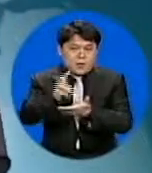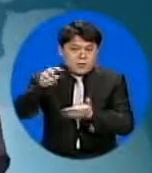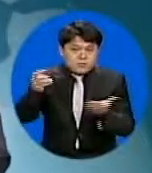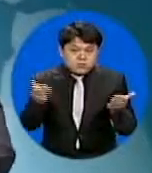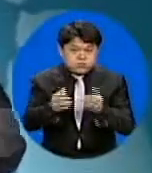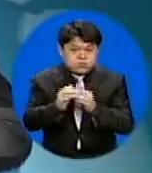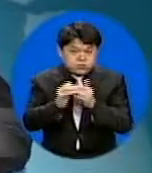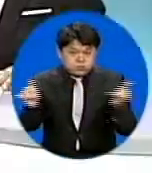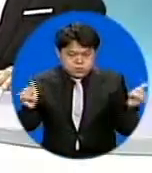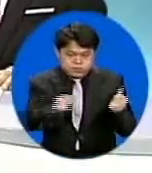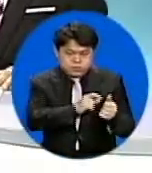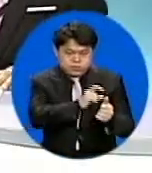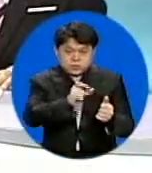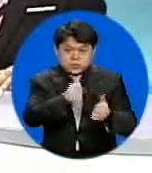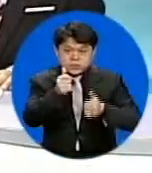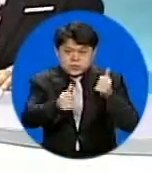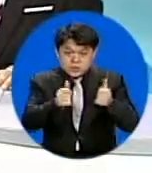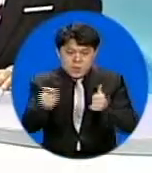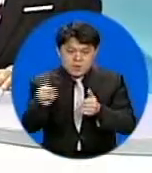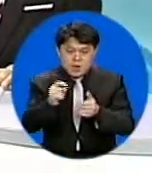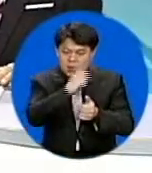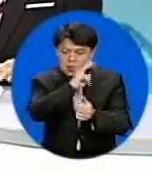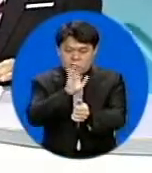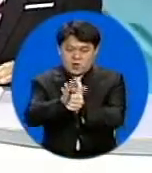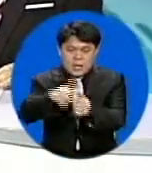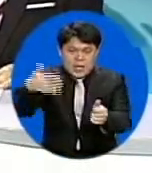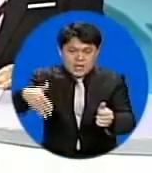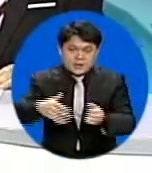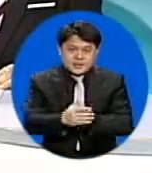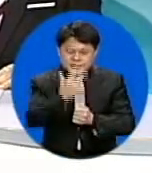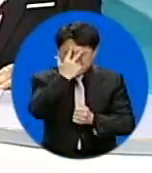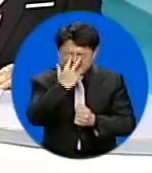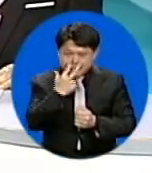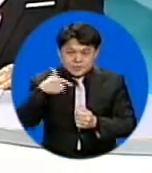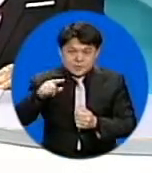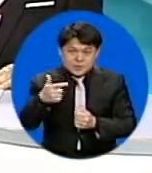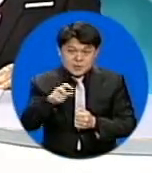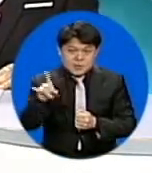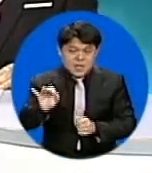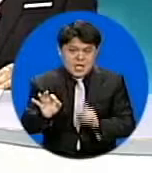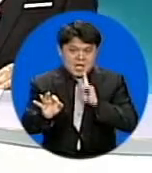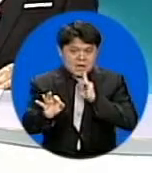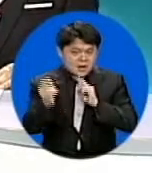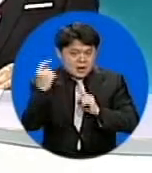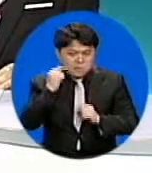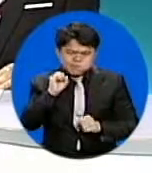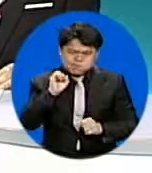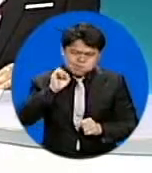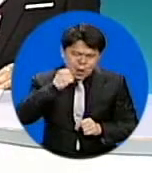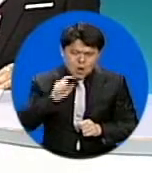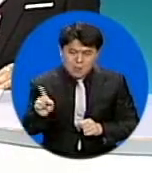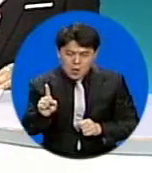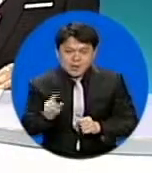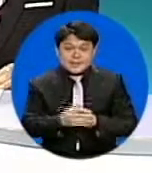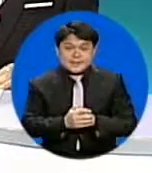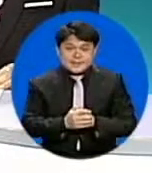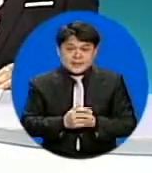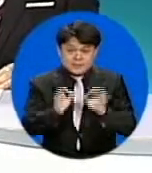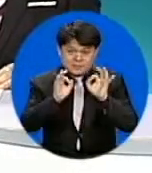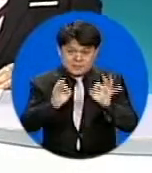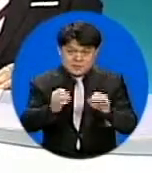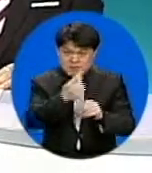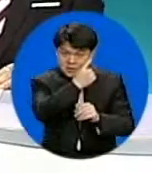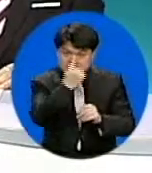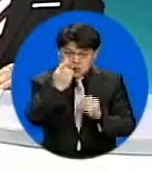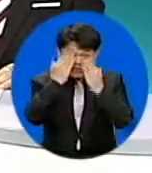이 편의 제공이 되고 있지 않다고요? 네, 네. 이 전맹 시각장애인이라고 하면 이제 조금 뭐 어려운 말일 수도 있을 텐데, 그러니까 시력 자체가